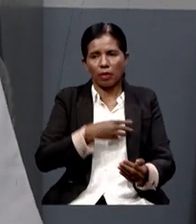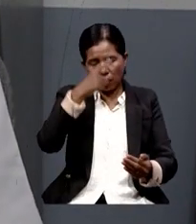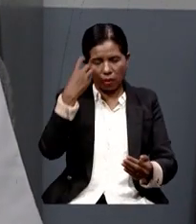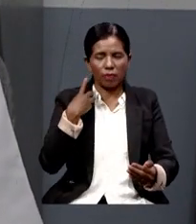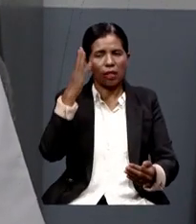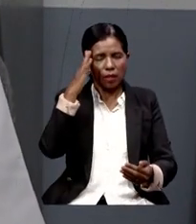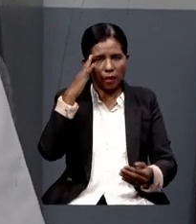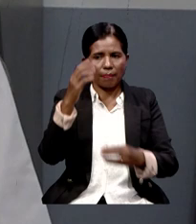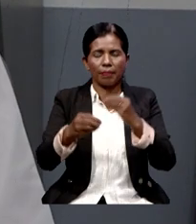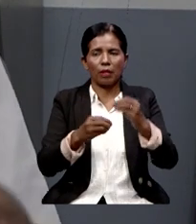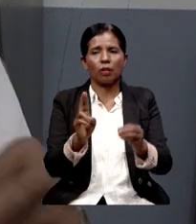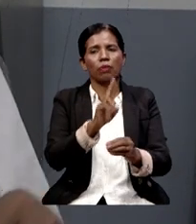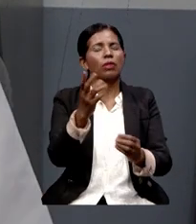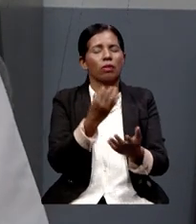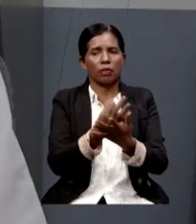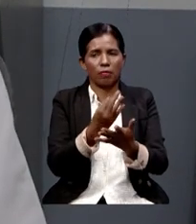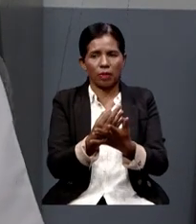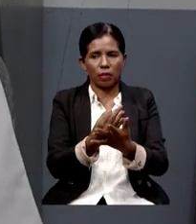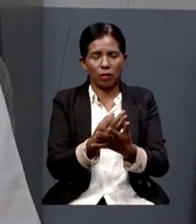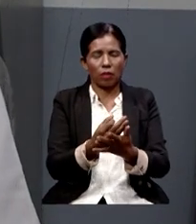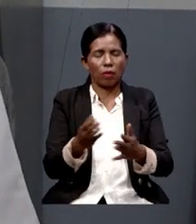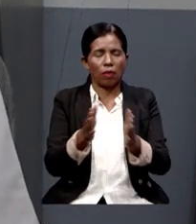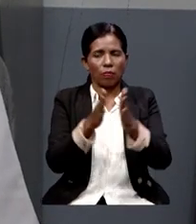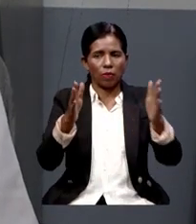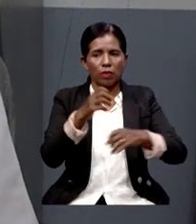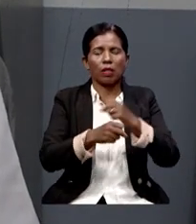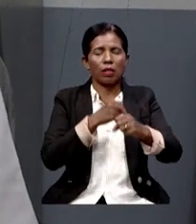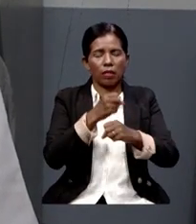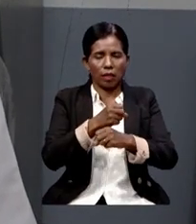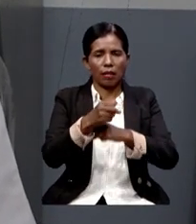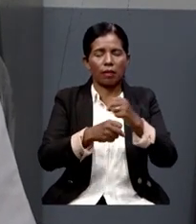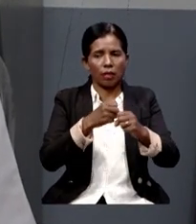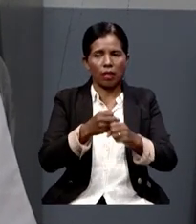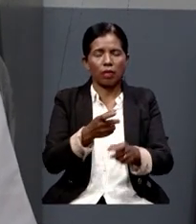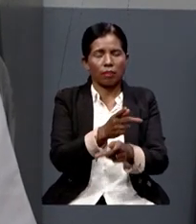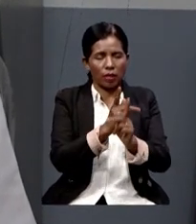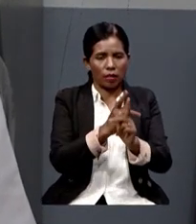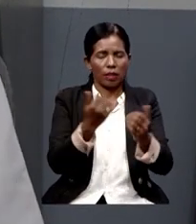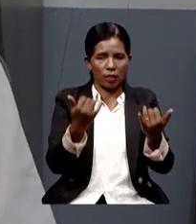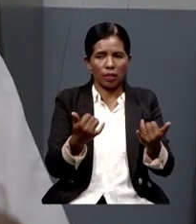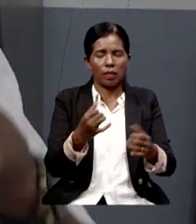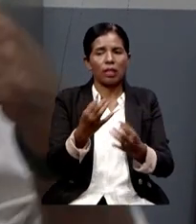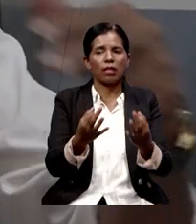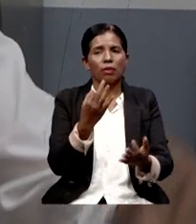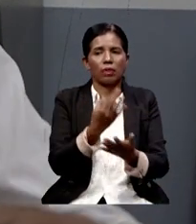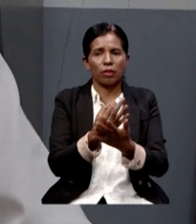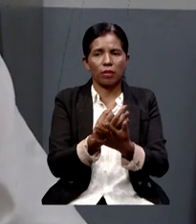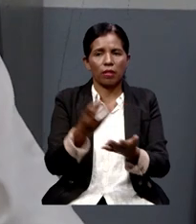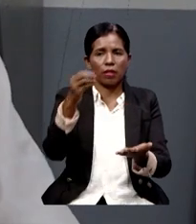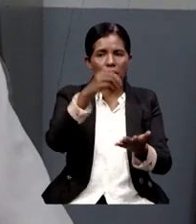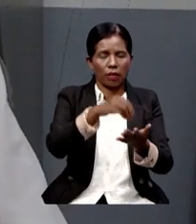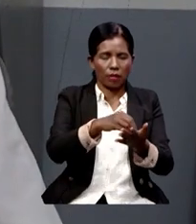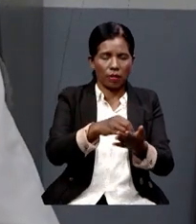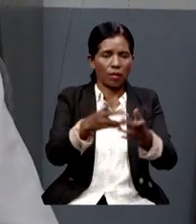kata executa sa un orsamento ni beke ho failan su boto si tinan ba tinane ho debe ida hansane se en quanto o san debe ne ita aloka mus